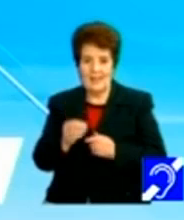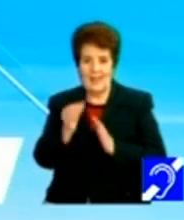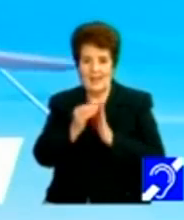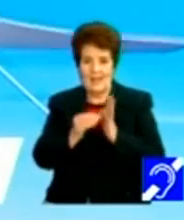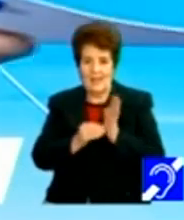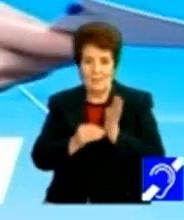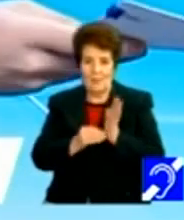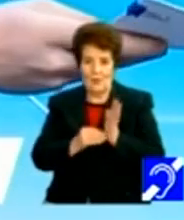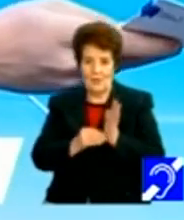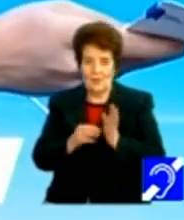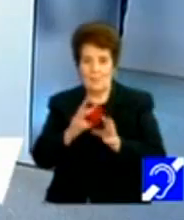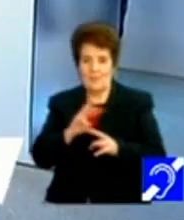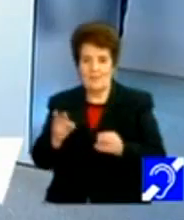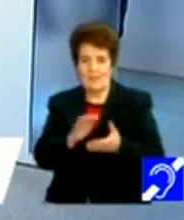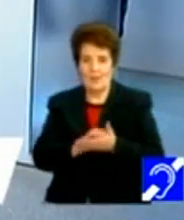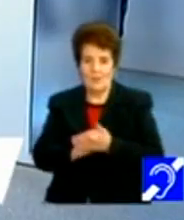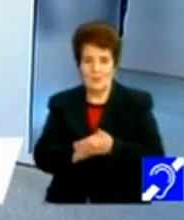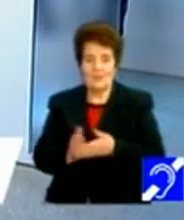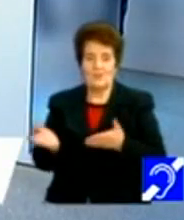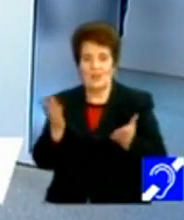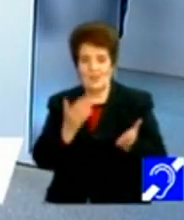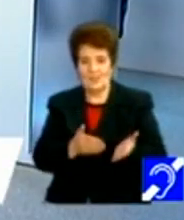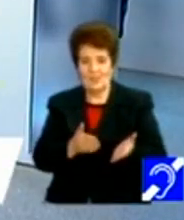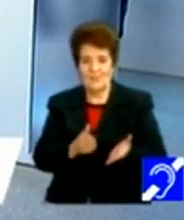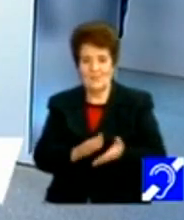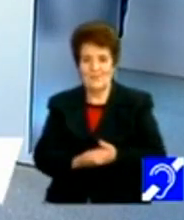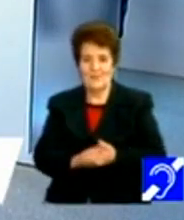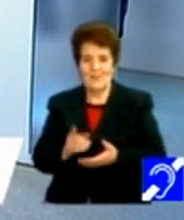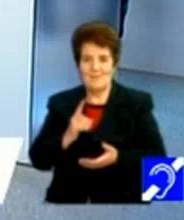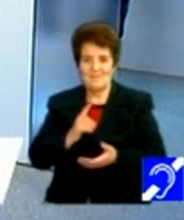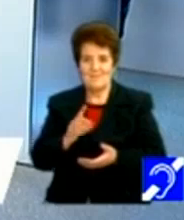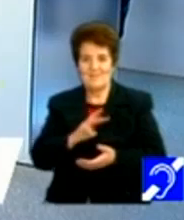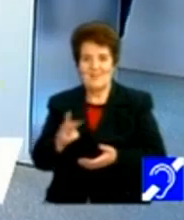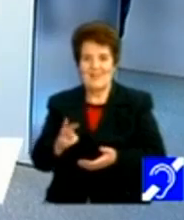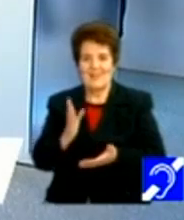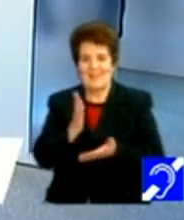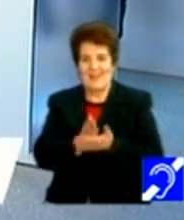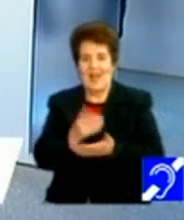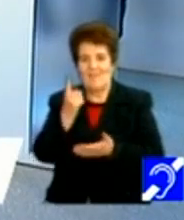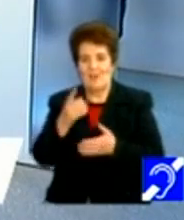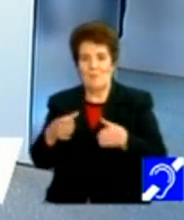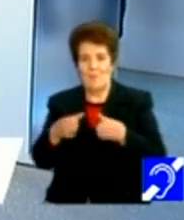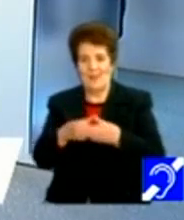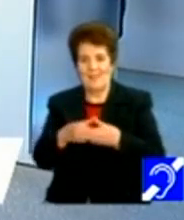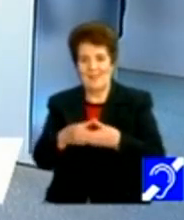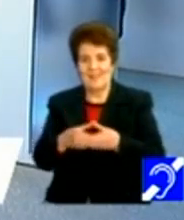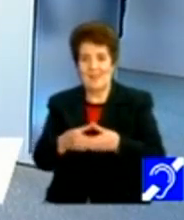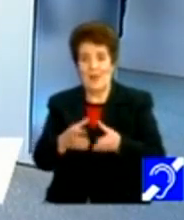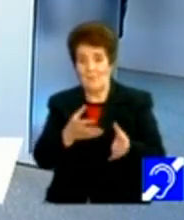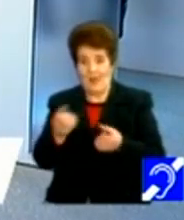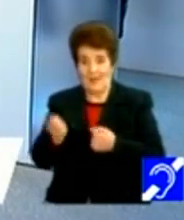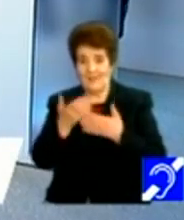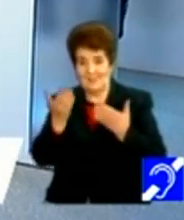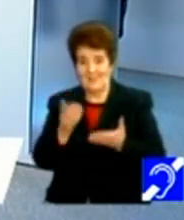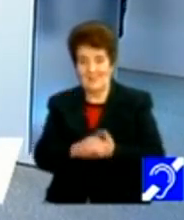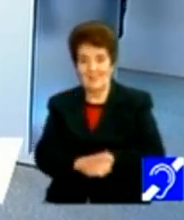oferi. Statutul Mișcării Unirea și vă așteptăm să aderați la Mișcarea Unionistă, domnul Țicu. Mulțumesc, noi avem un statut, gata. Nu doriți? Primiți, măcar citiți.